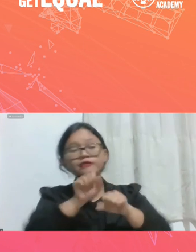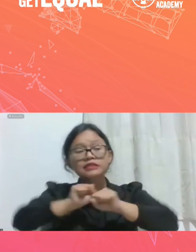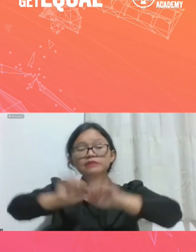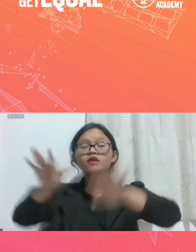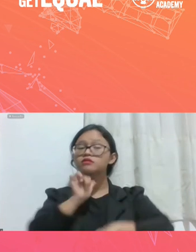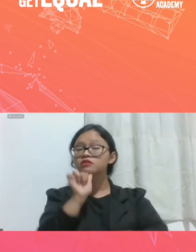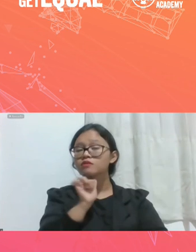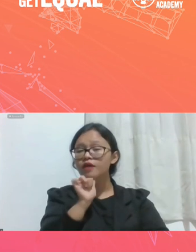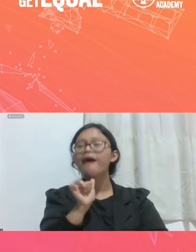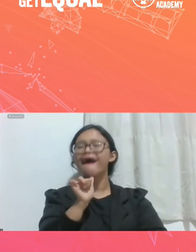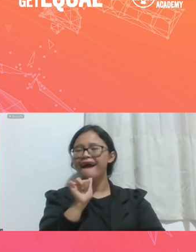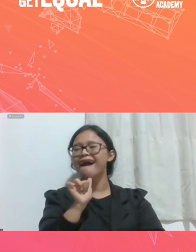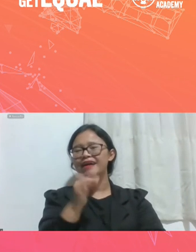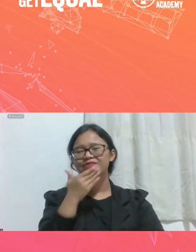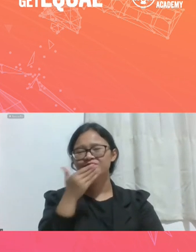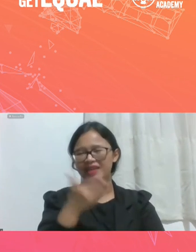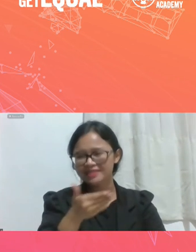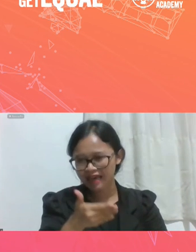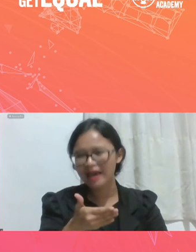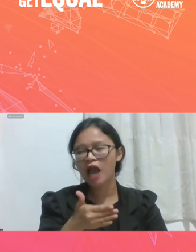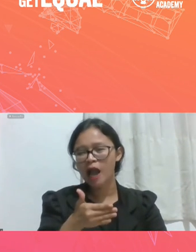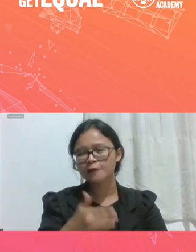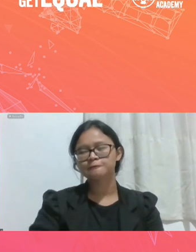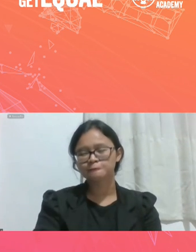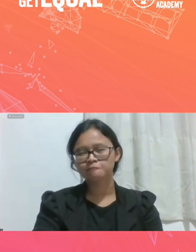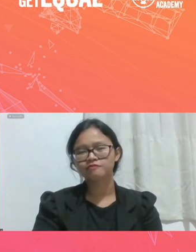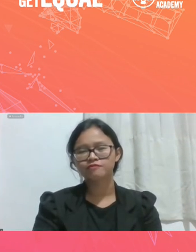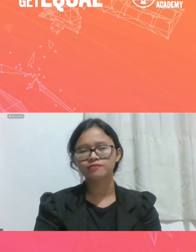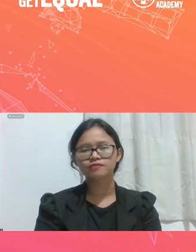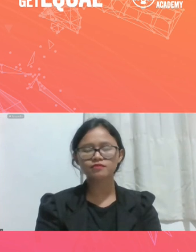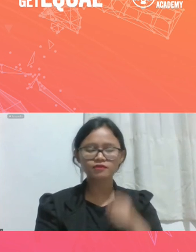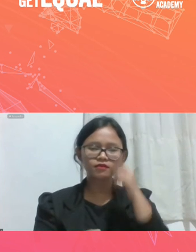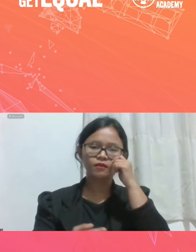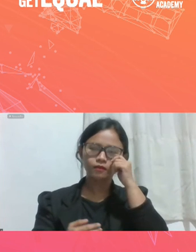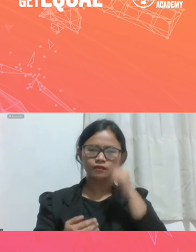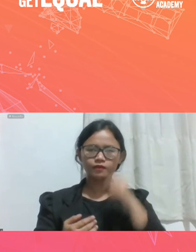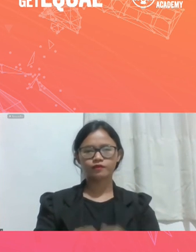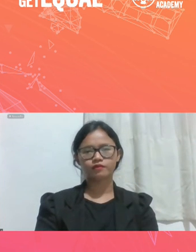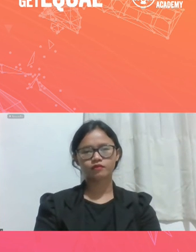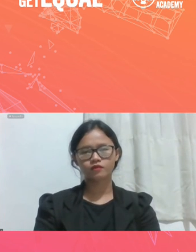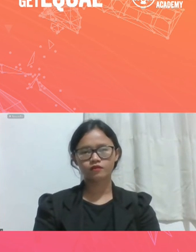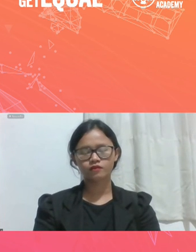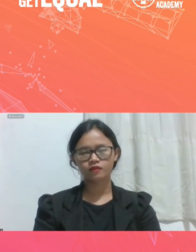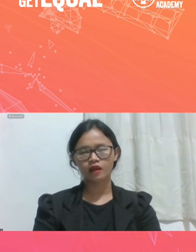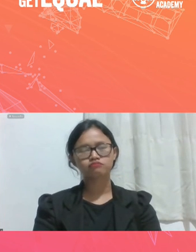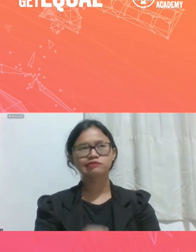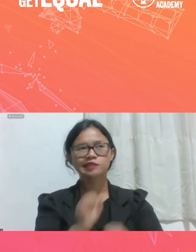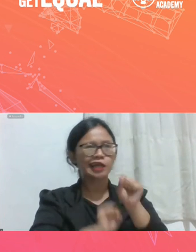sebagainya gitu. Nah, ini mungkin juga masukan yang baik setiap kami, baik dengan kegiatan webinar